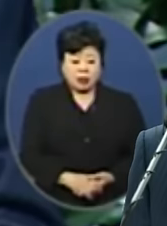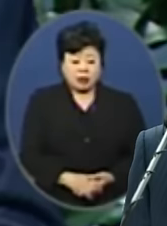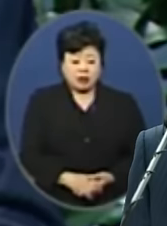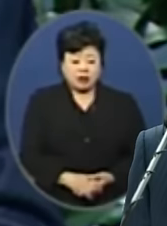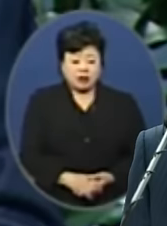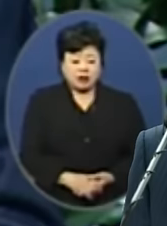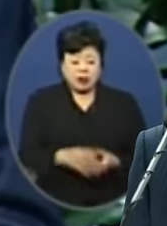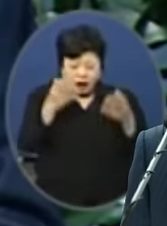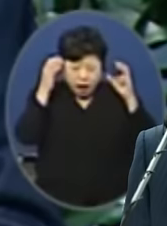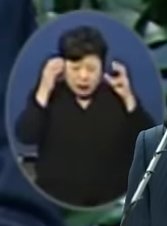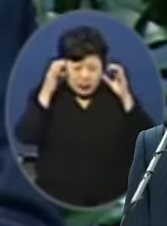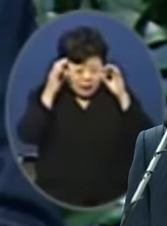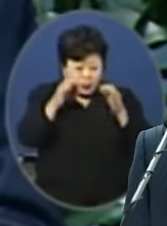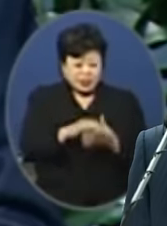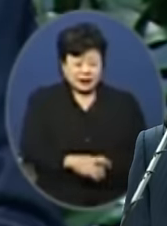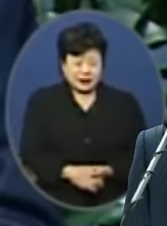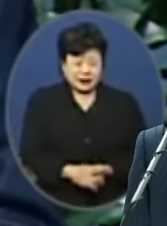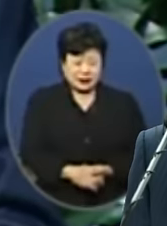우리 어릴 때 보니까